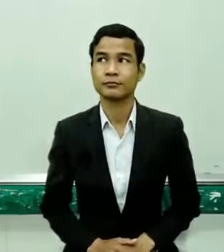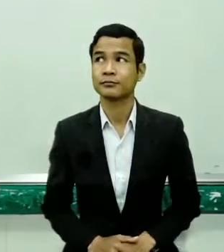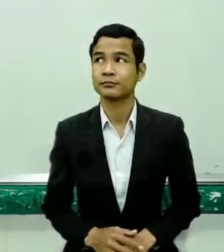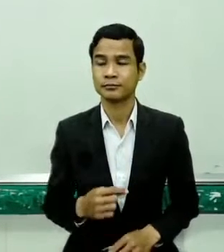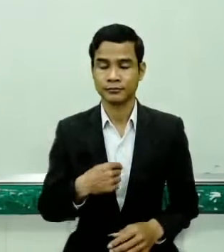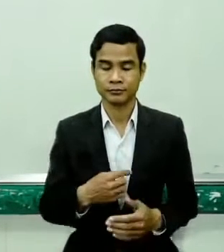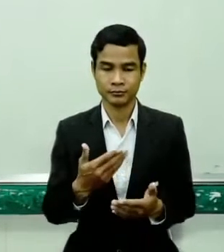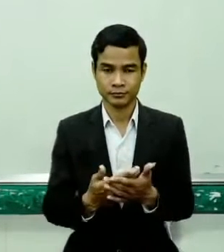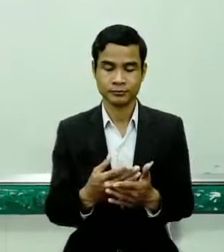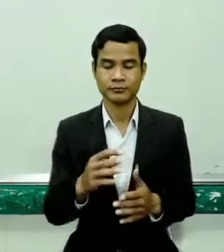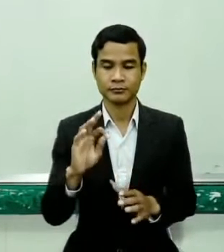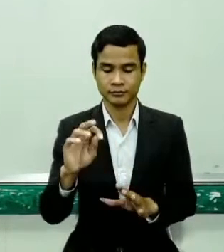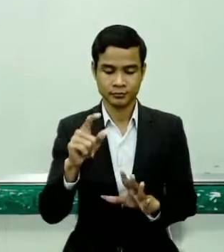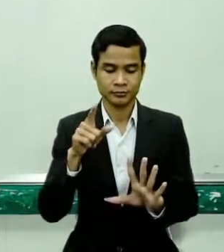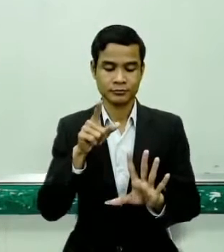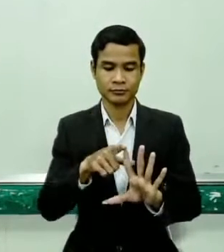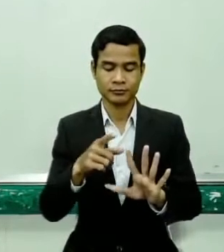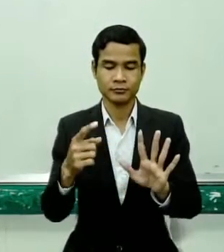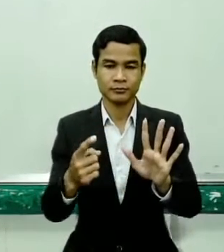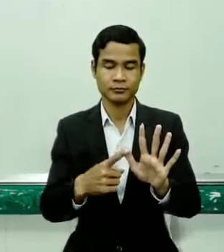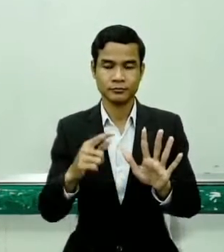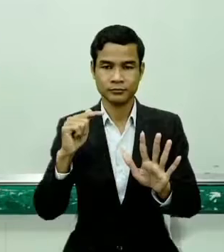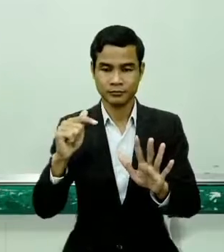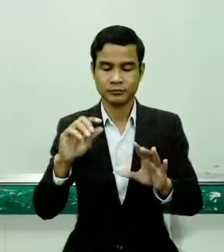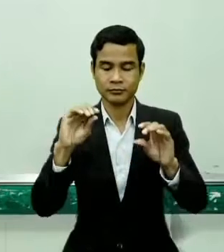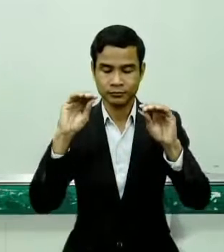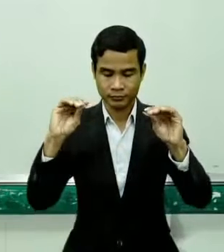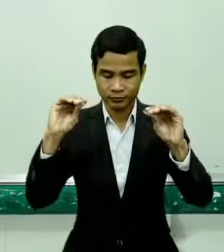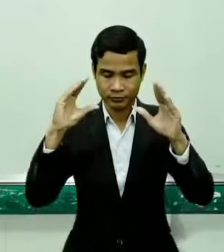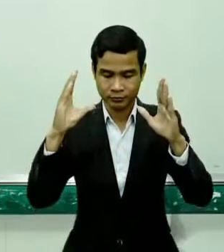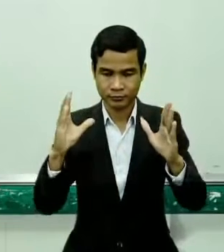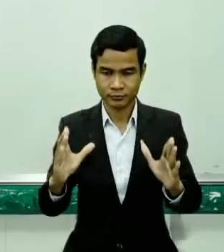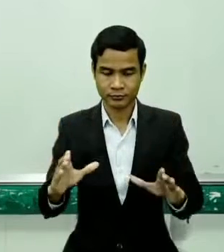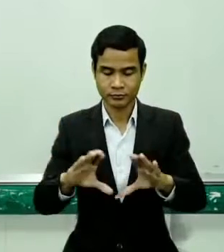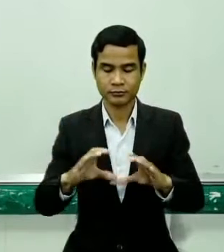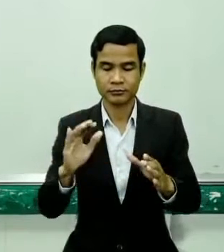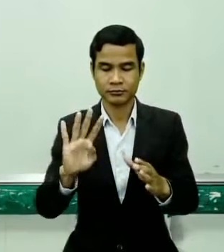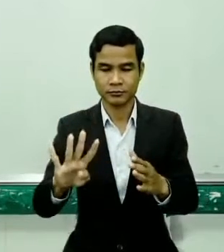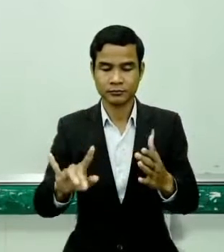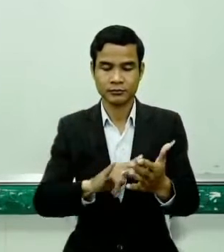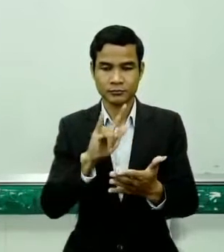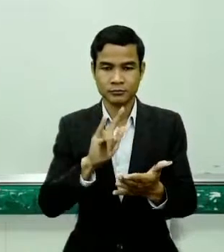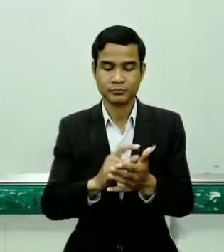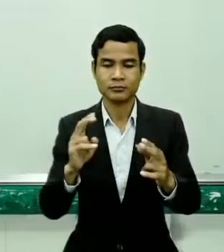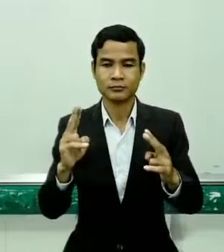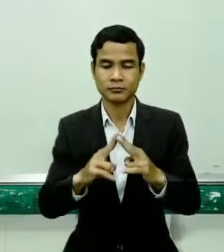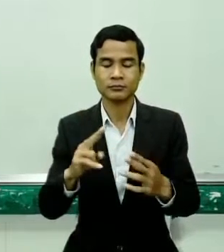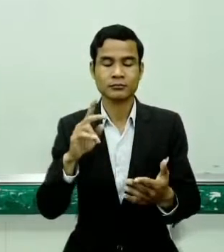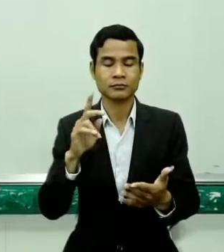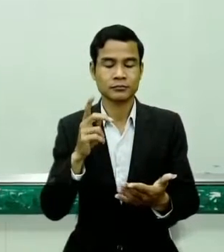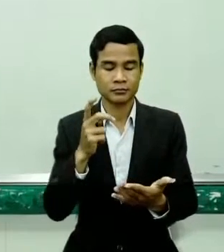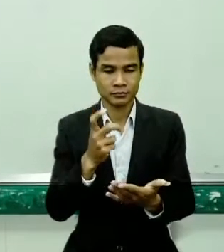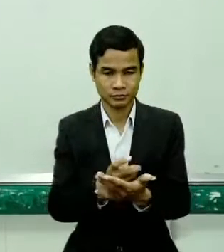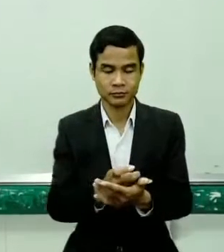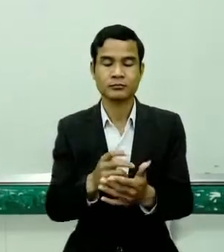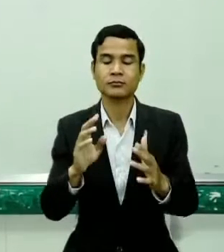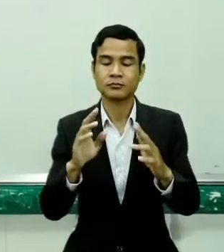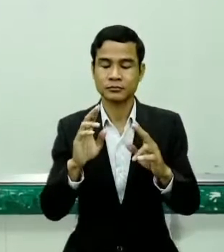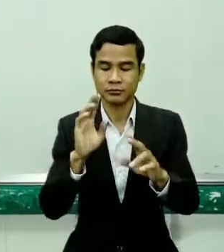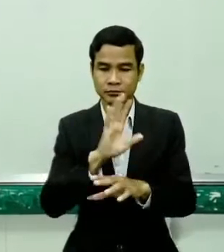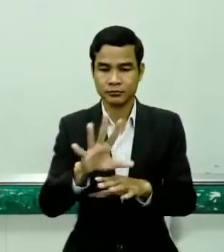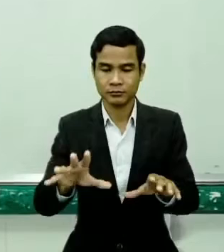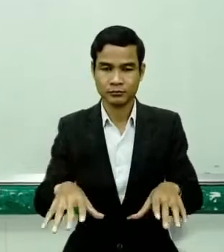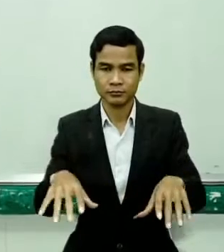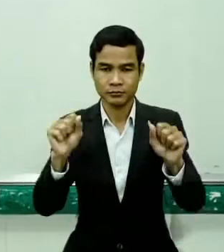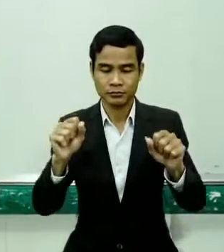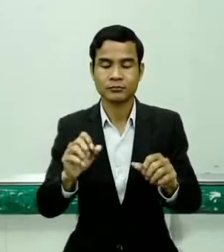Chúng rất xua, nên khi nhóm chúng mua chán xa vãng, bằng riêng nơi thân nạn tí buôn, nơi xa la bà thăm sạc xa cùng rù cổng, cổng cổng bông chân năng, khai cổng bông chân